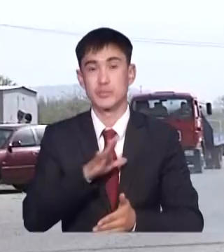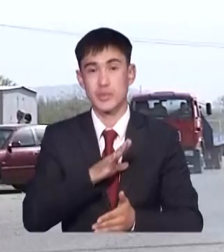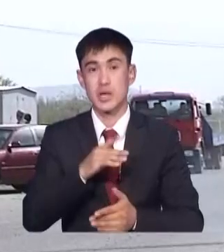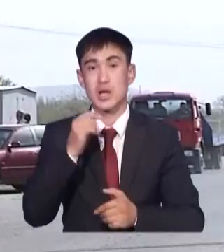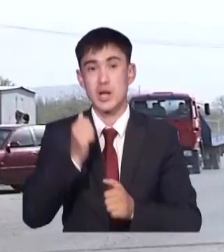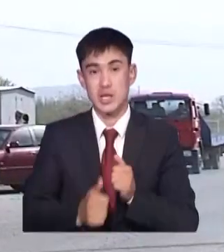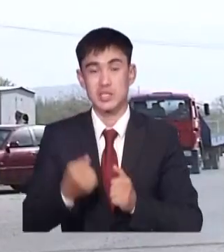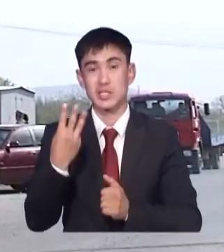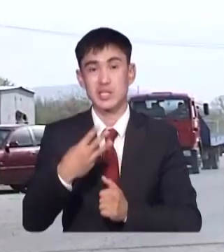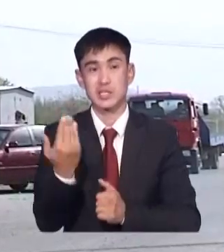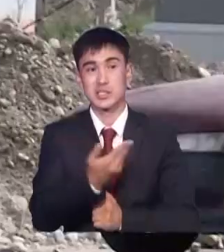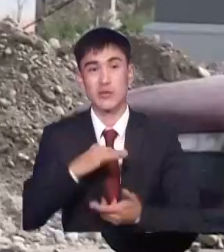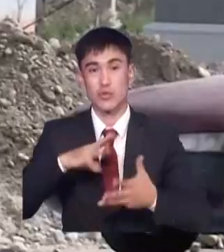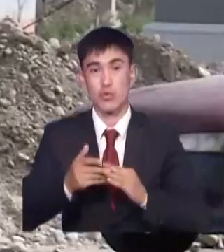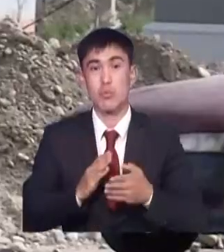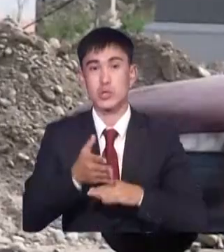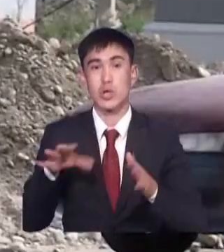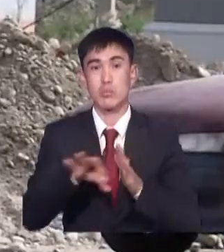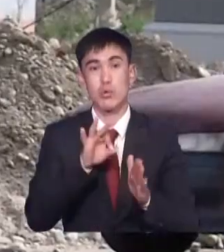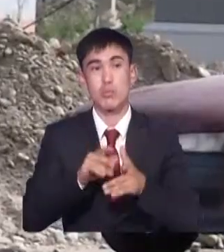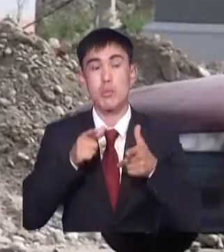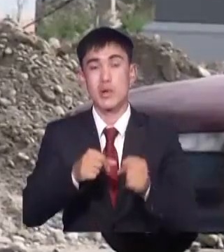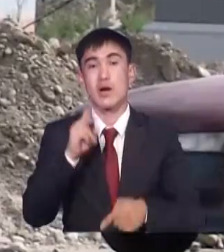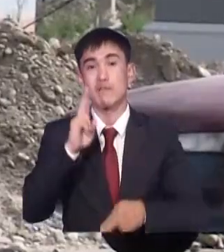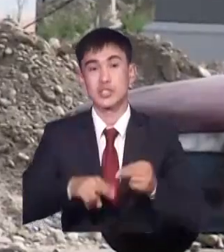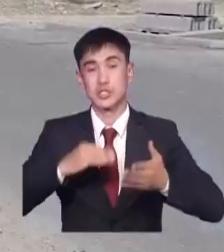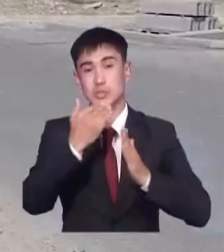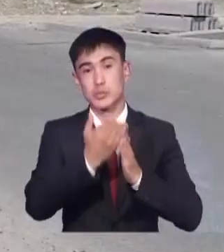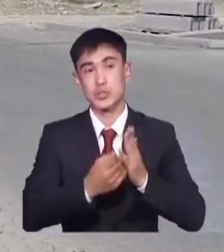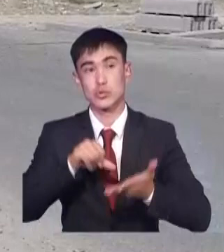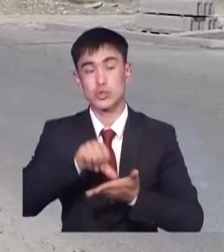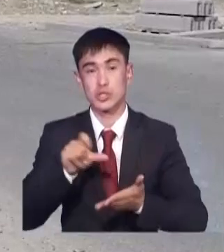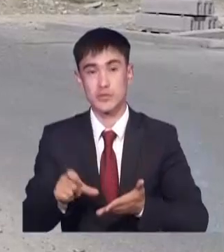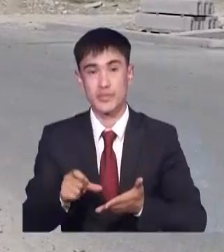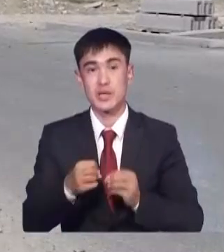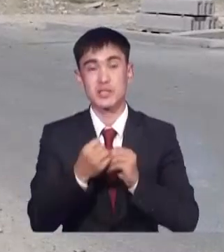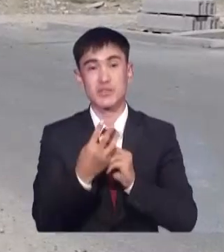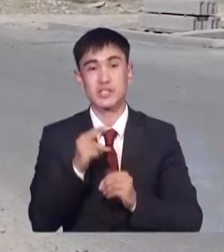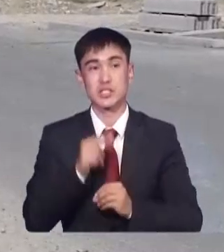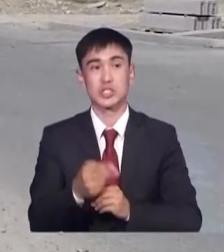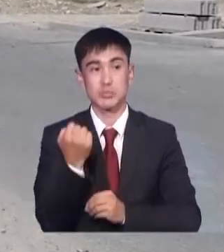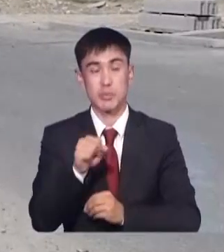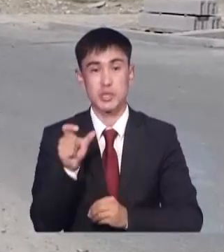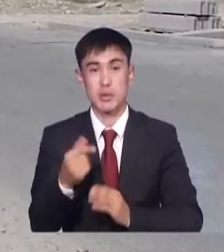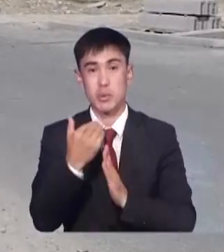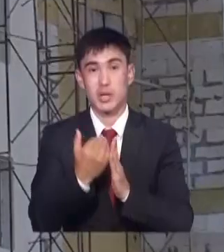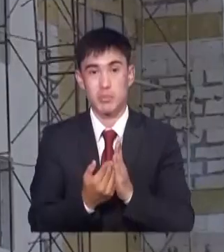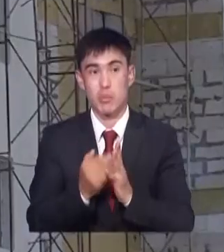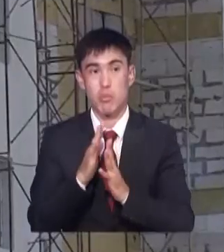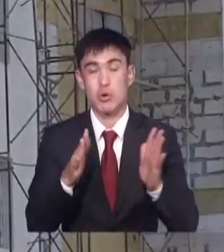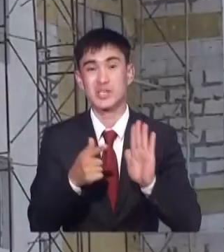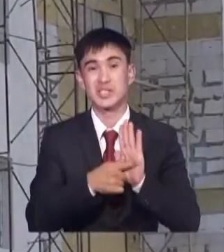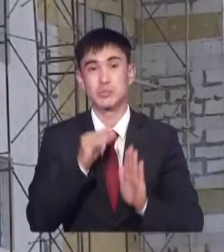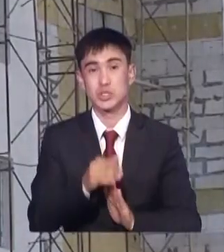Почти каждая третья из них в итоге прошла отбор и попала в окончательный список участников. Из 12 тысяч победителей программы более